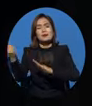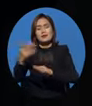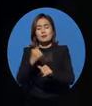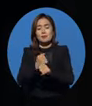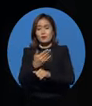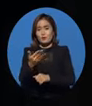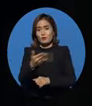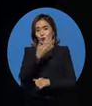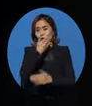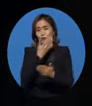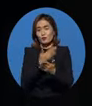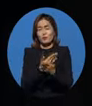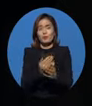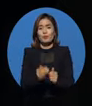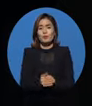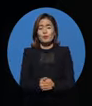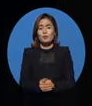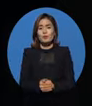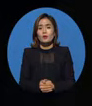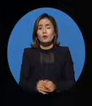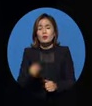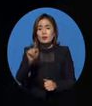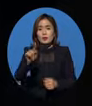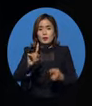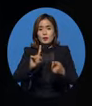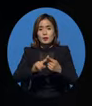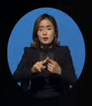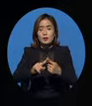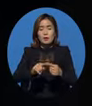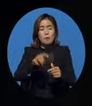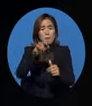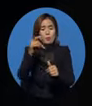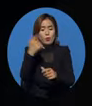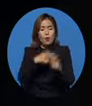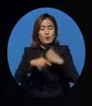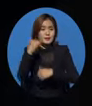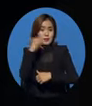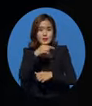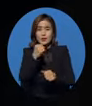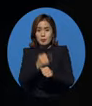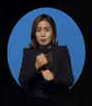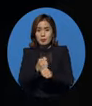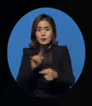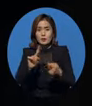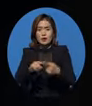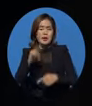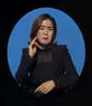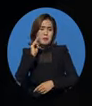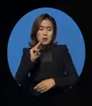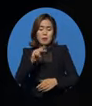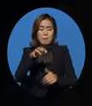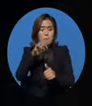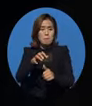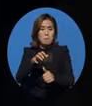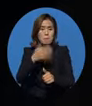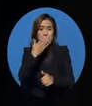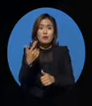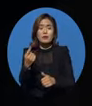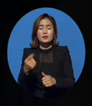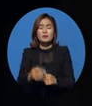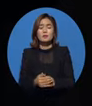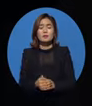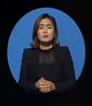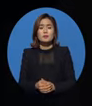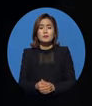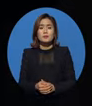줘 그래서 그 ltv dti 의 규제를 상당히 강화시킨 건데 그게 좀 지나치게 강화시킨 면이 있습니다